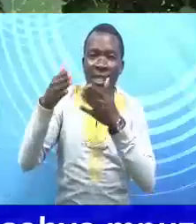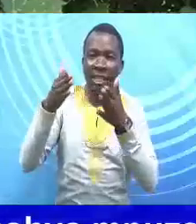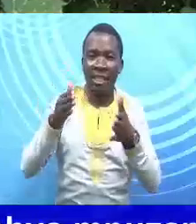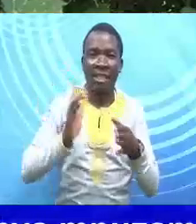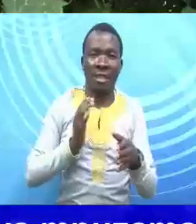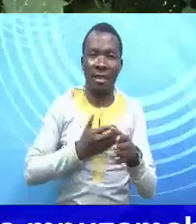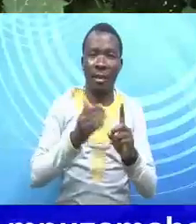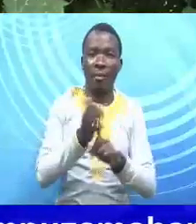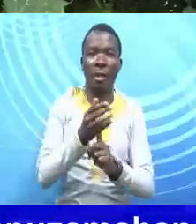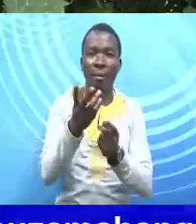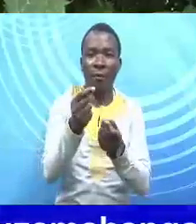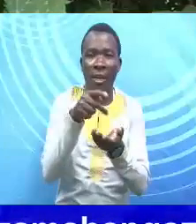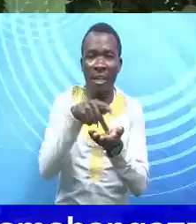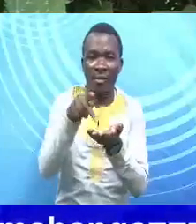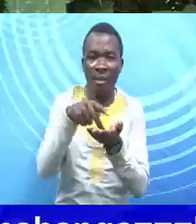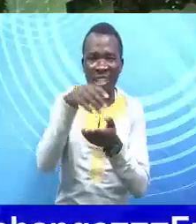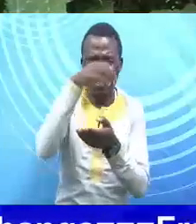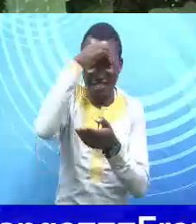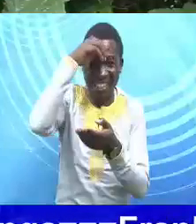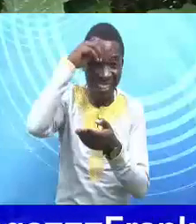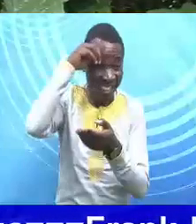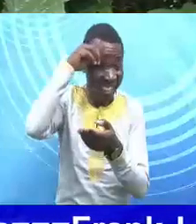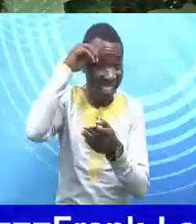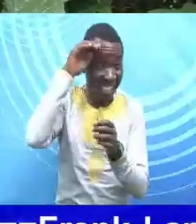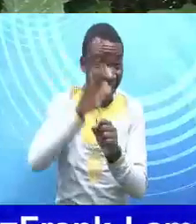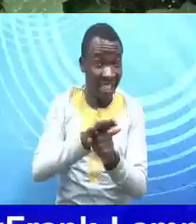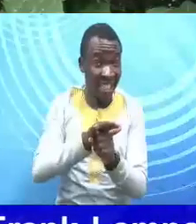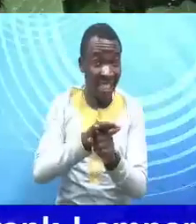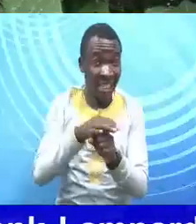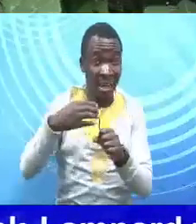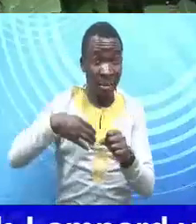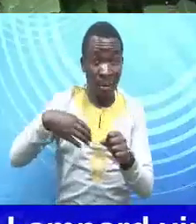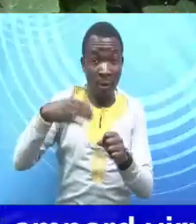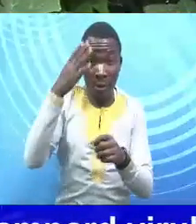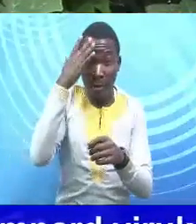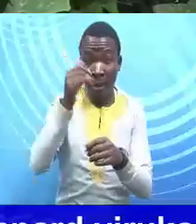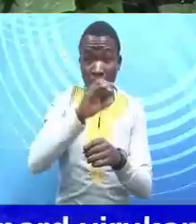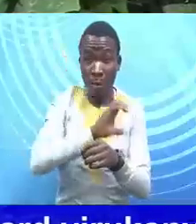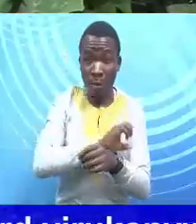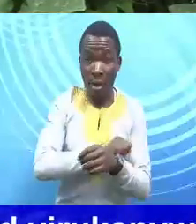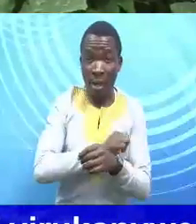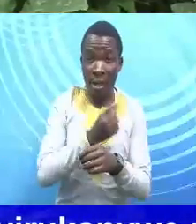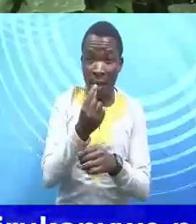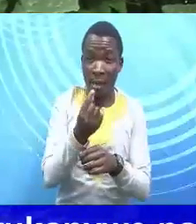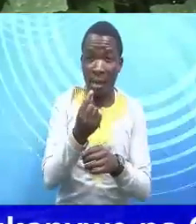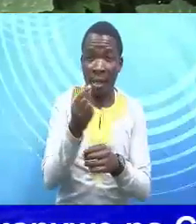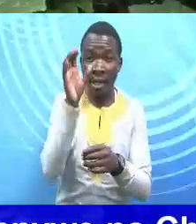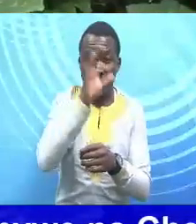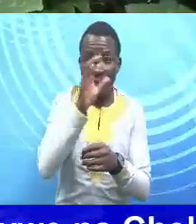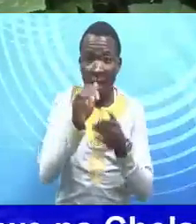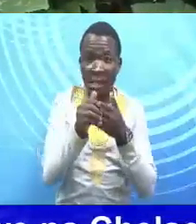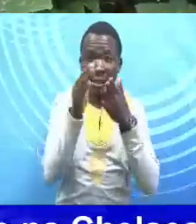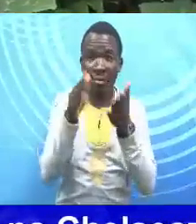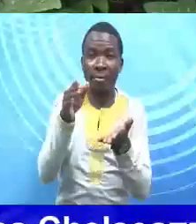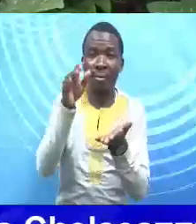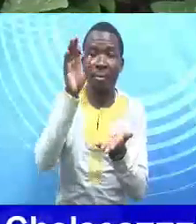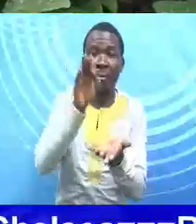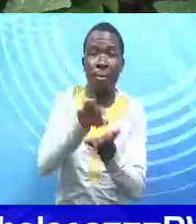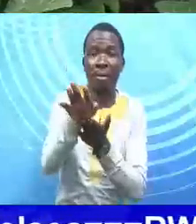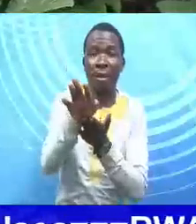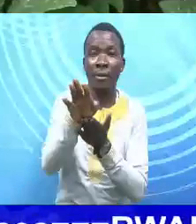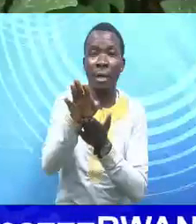cyane ubwo nyir'inzu nyine kubera kwihangana gukeya ahita ashaka ubuyobozi baza kumusohoramo mu nzu ibintu